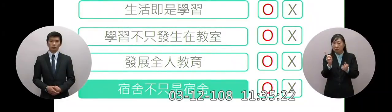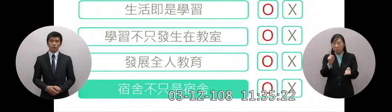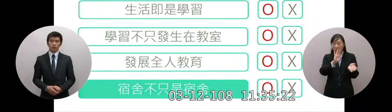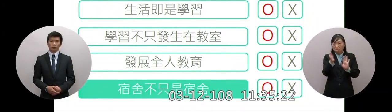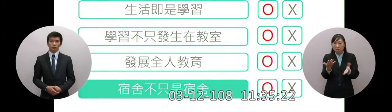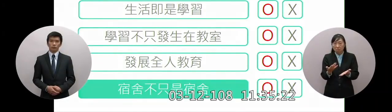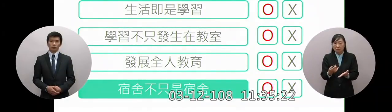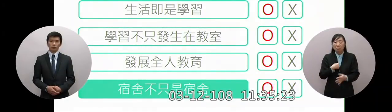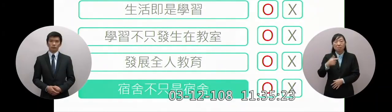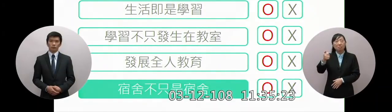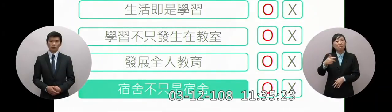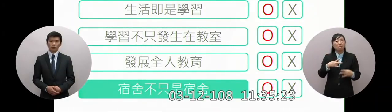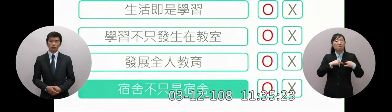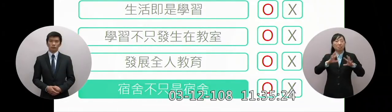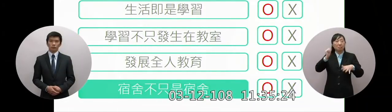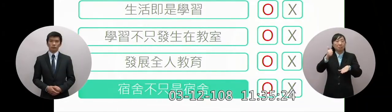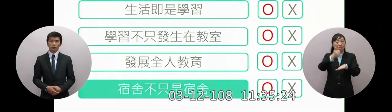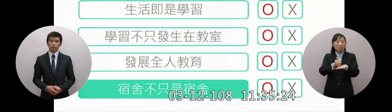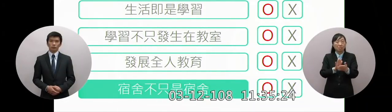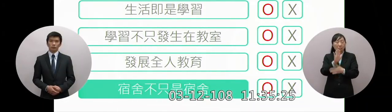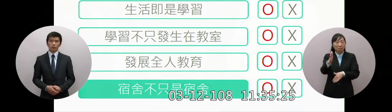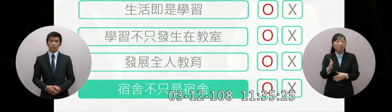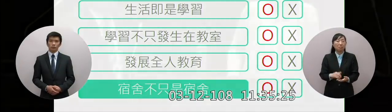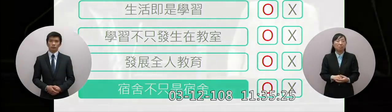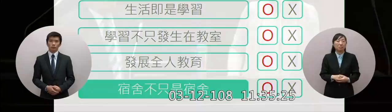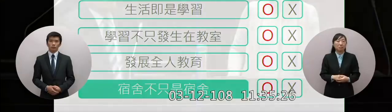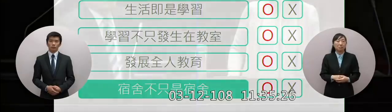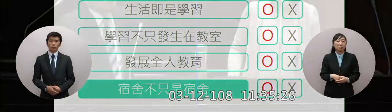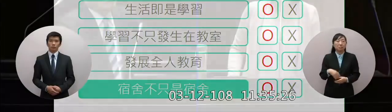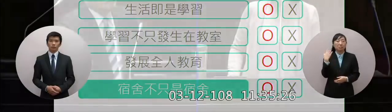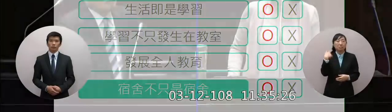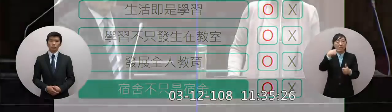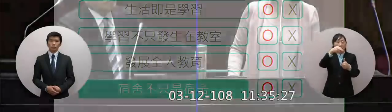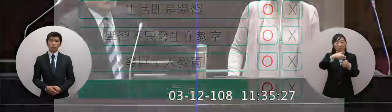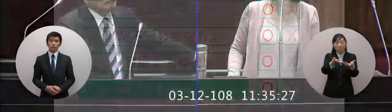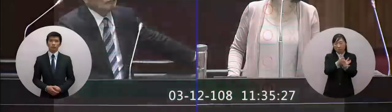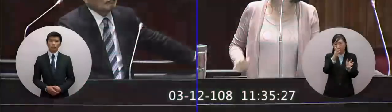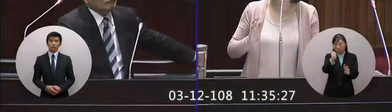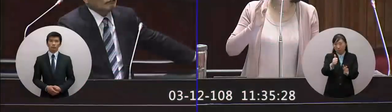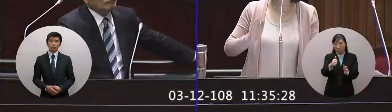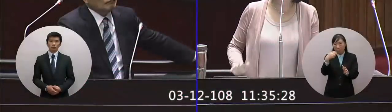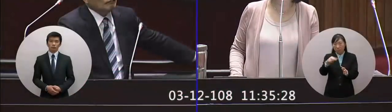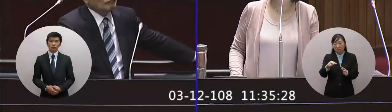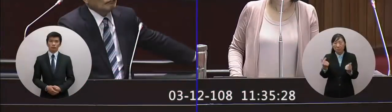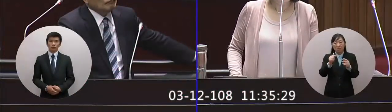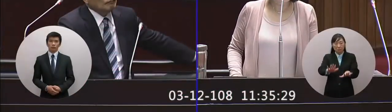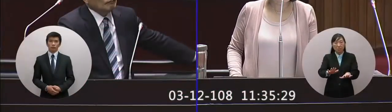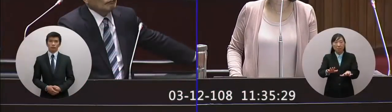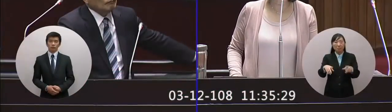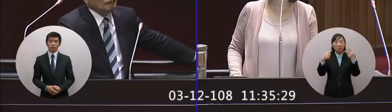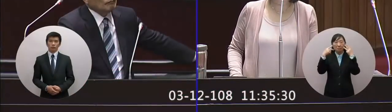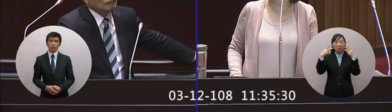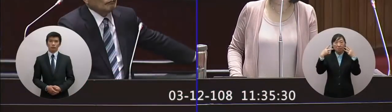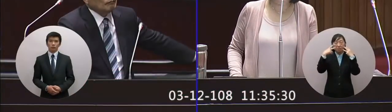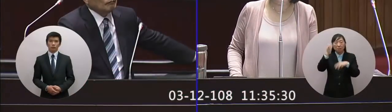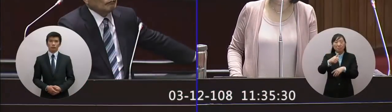感谢蔡总统上台之后，我们的历任教育部长，包括现在回国的潘部长，我们